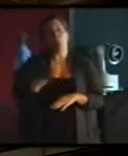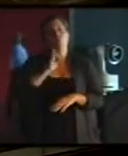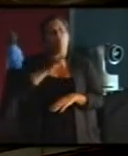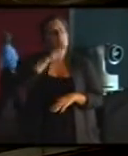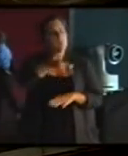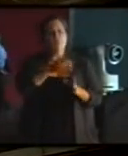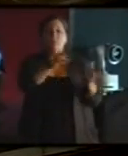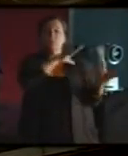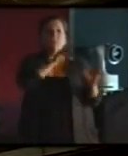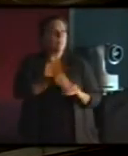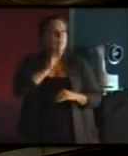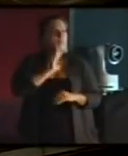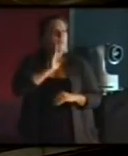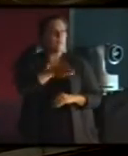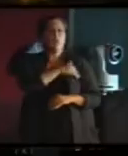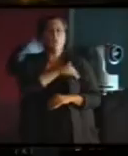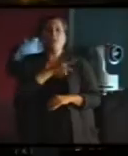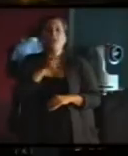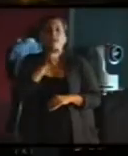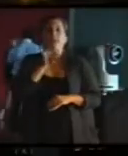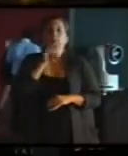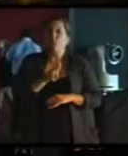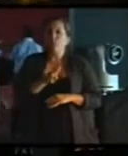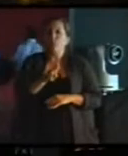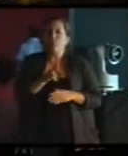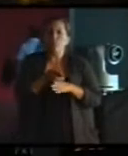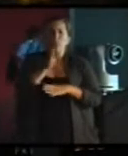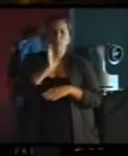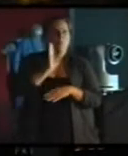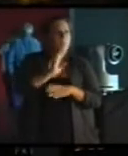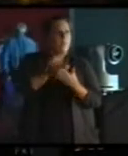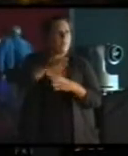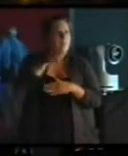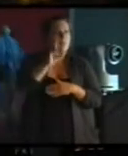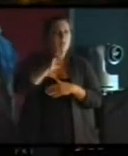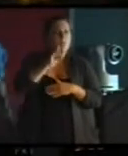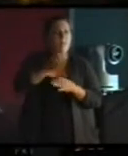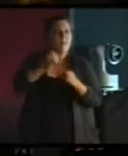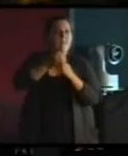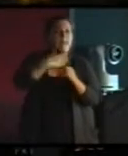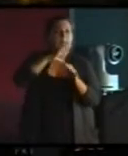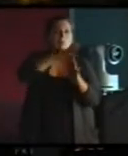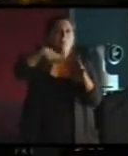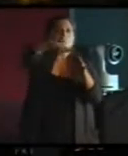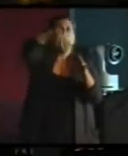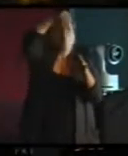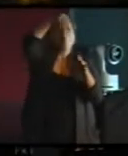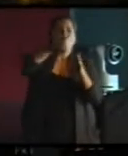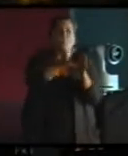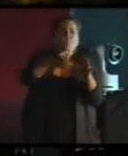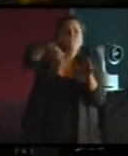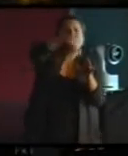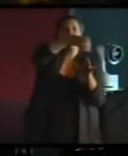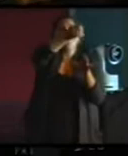rejoindre de l'agence XTU, qui est la conceptrice du centre culturel et touristique du